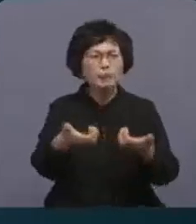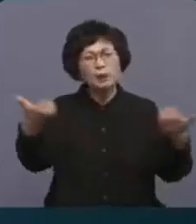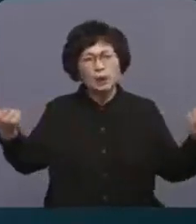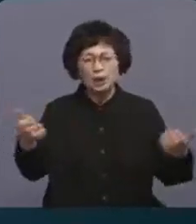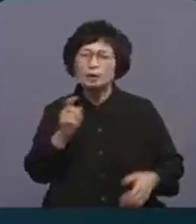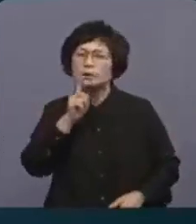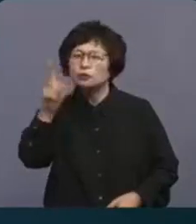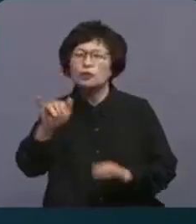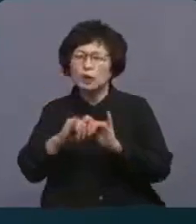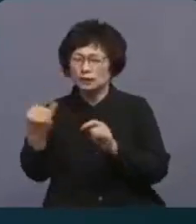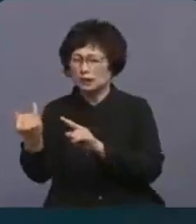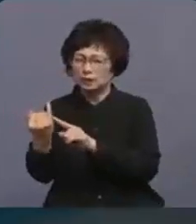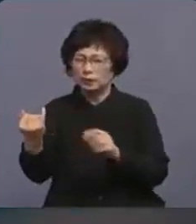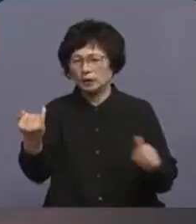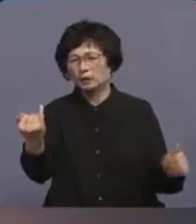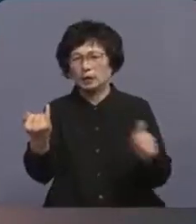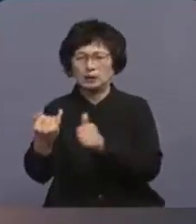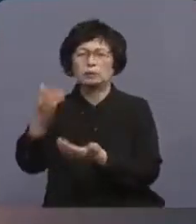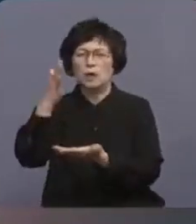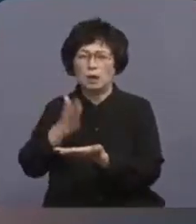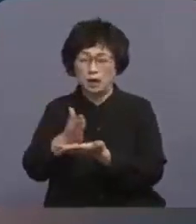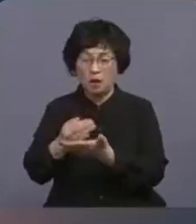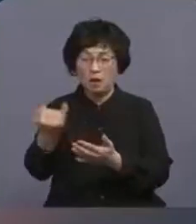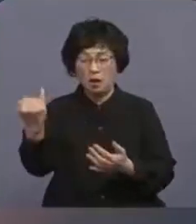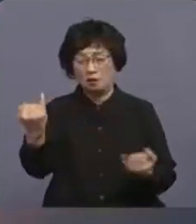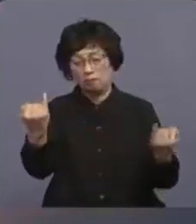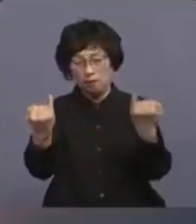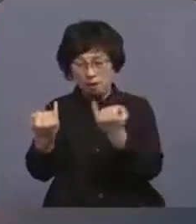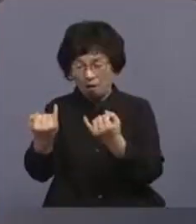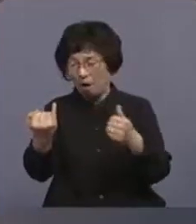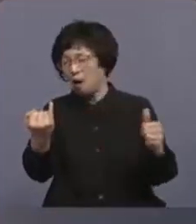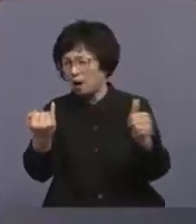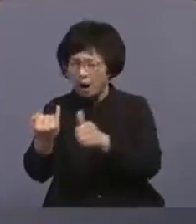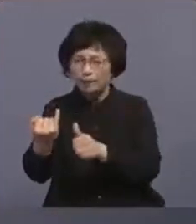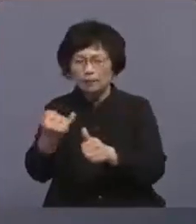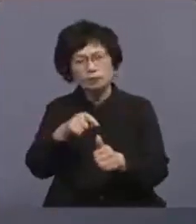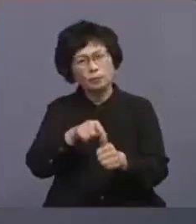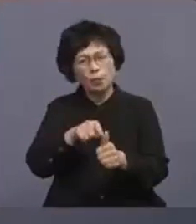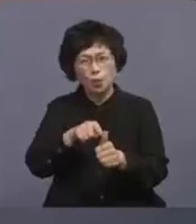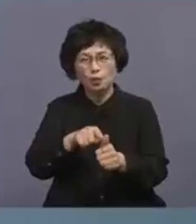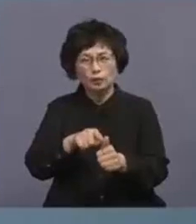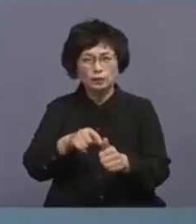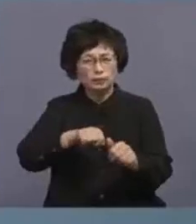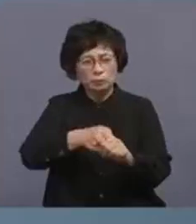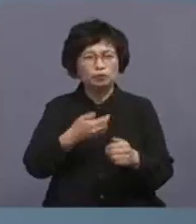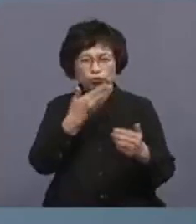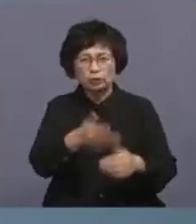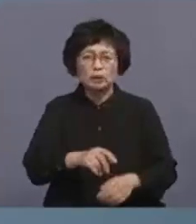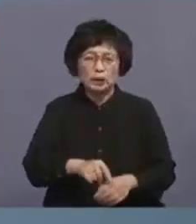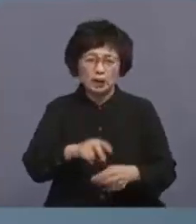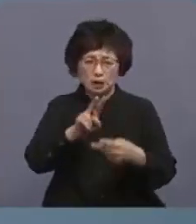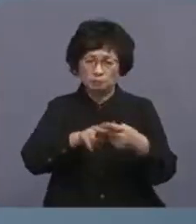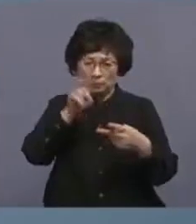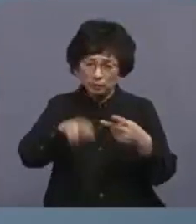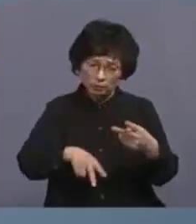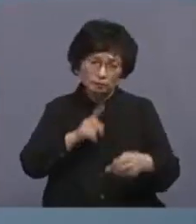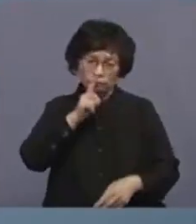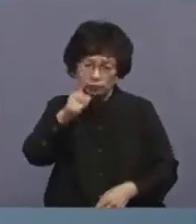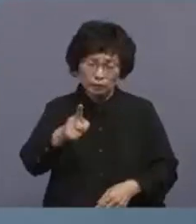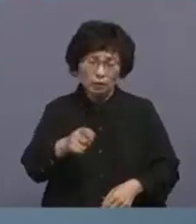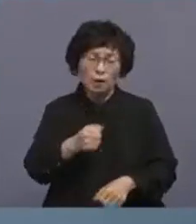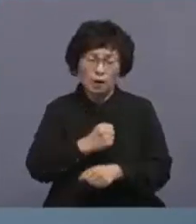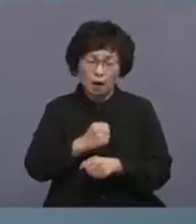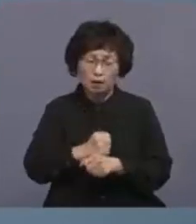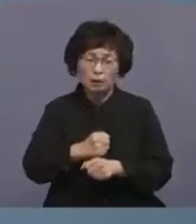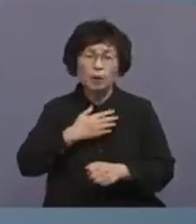신고인에게 접근하지 말 것을 접근하면 그거 자체가 징계 사안이다고 알려 주고 형사 절차를 거쳐야 되는